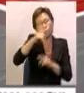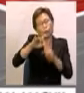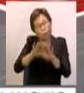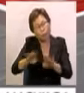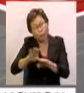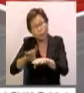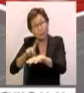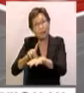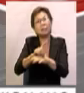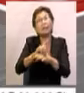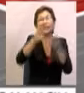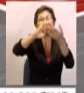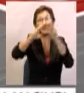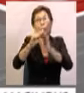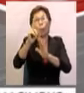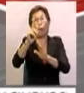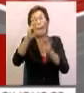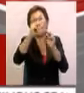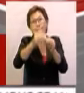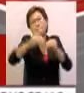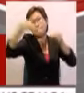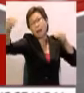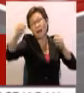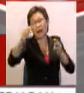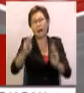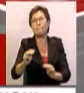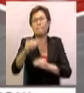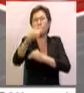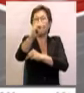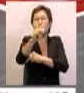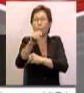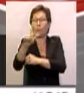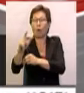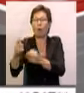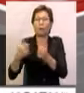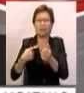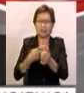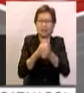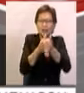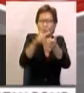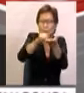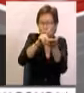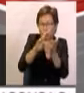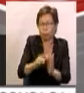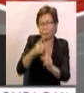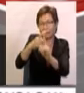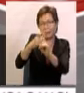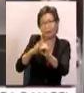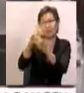perkembangan di City One Mega Mall, kita ikuti rakaman awal wartawan Muhammad Syadikin Baharin. Syadikin.